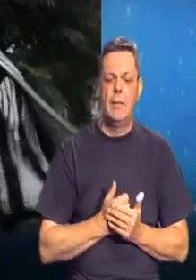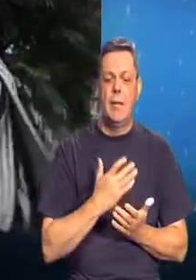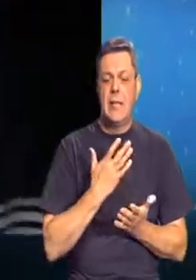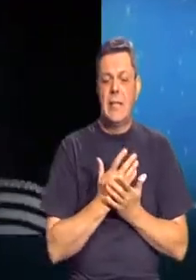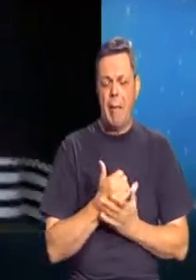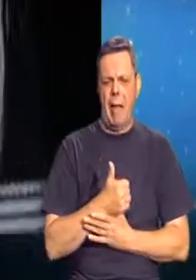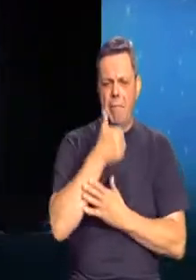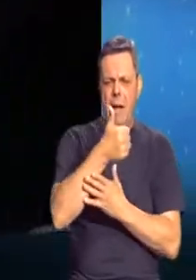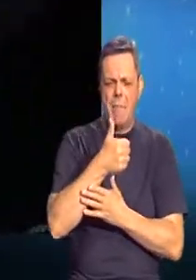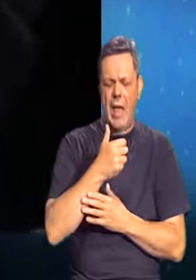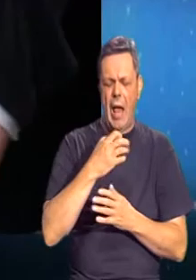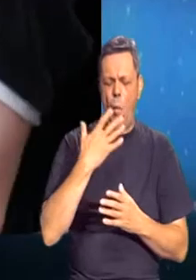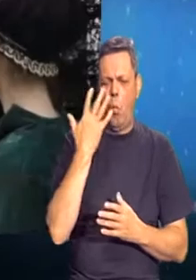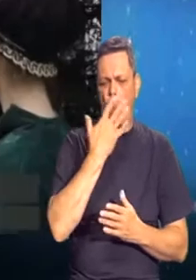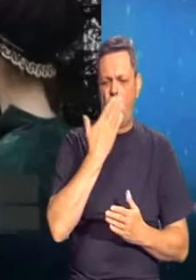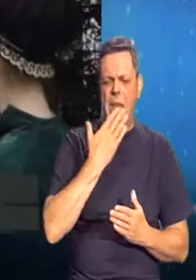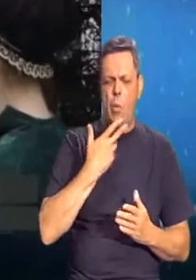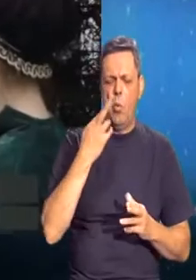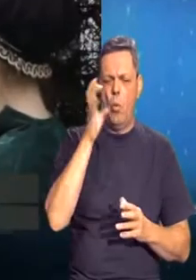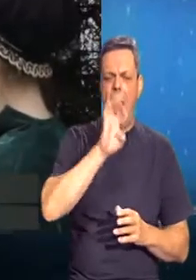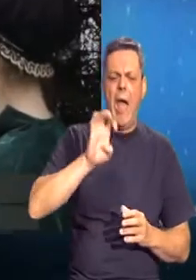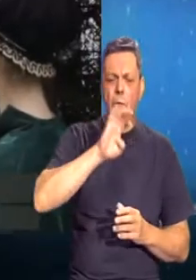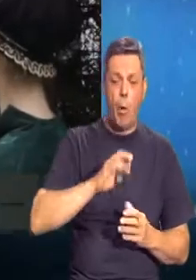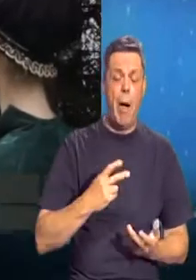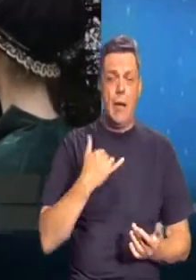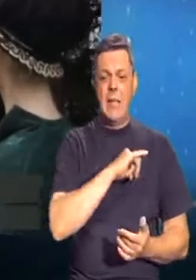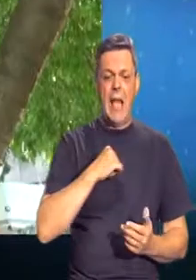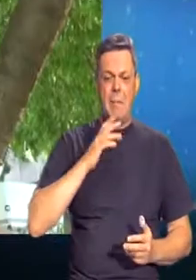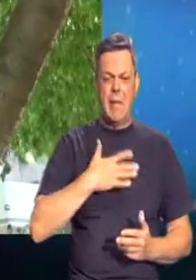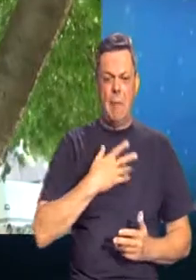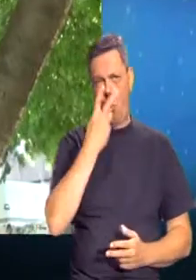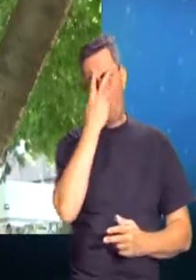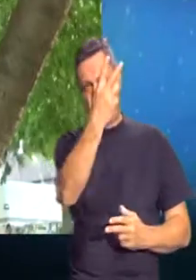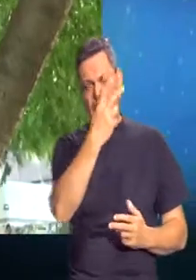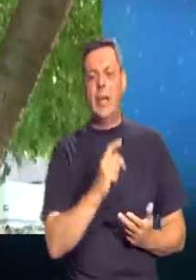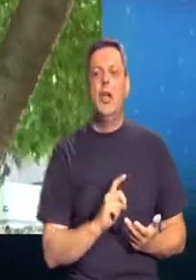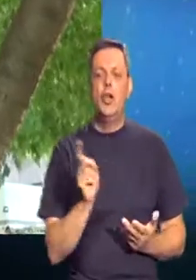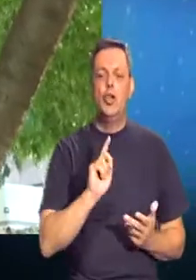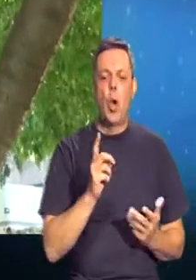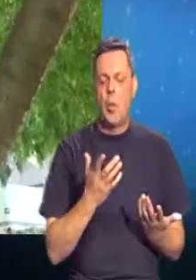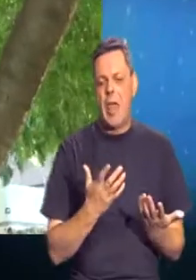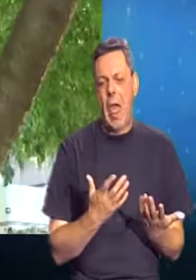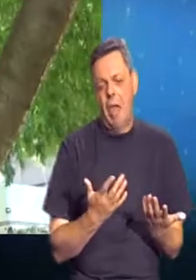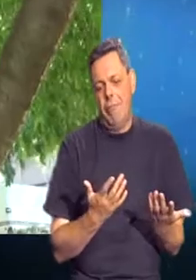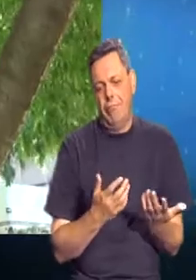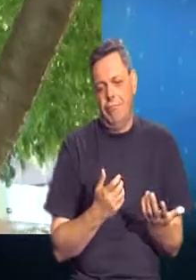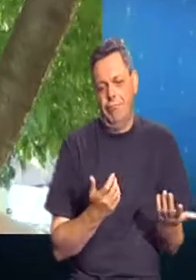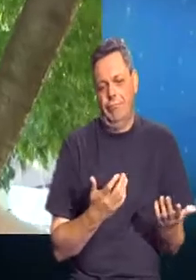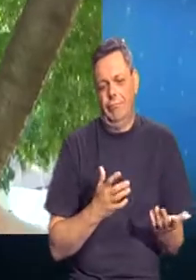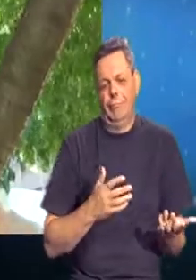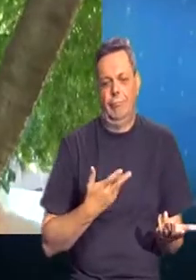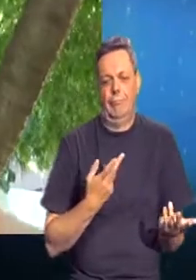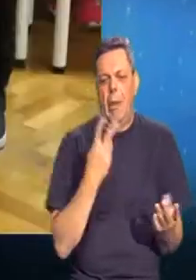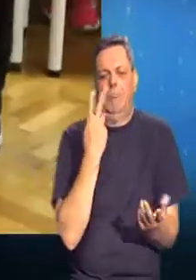Sama premijera u kinu Europa, oni imaju mogućnost sebe vidjeti na velikom platnu, što nije baš čest slučaj. I